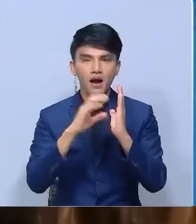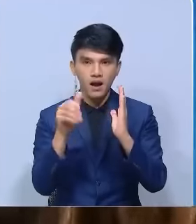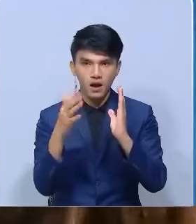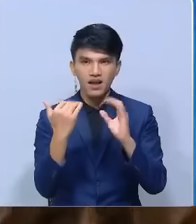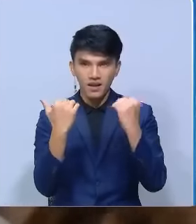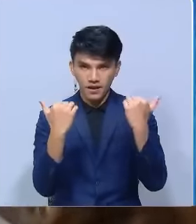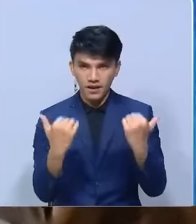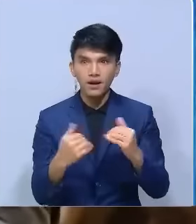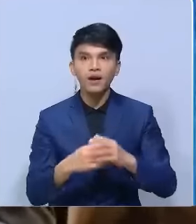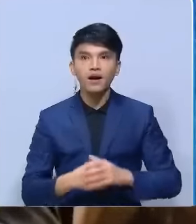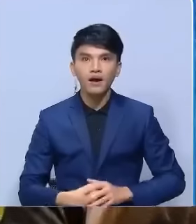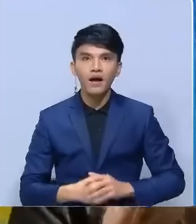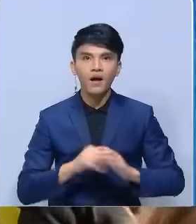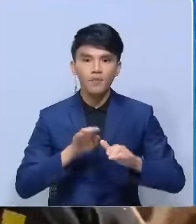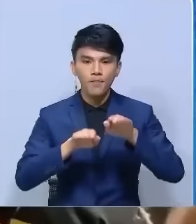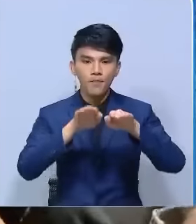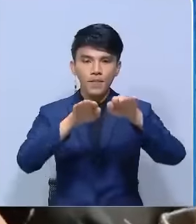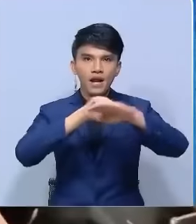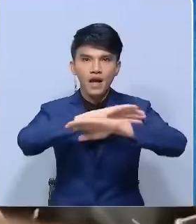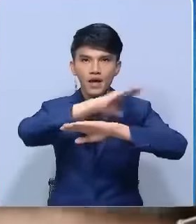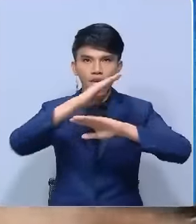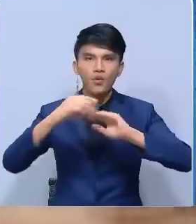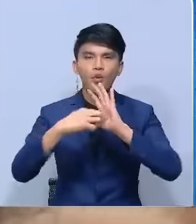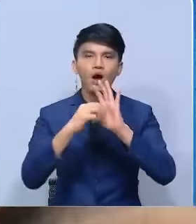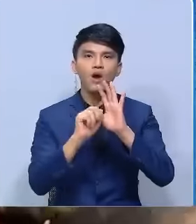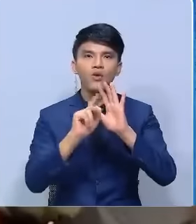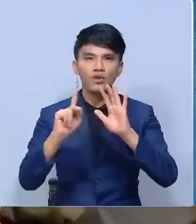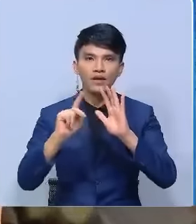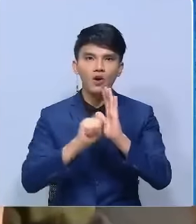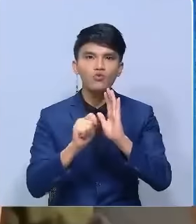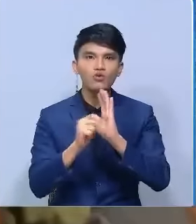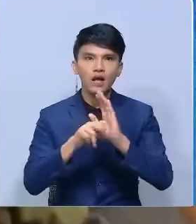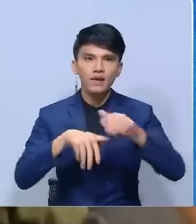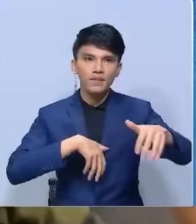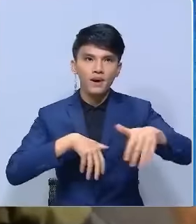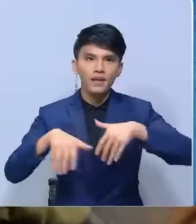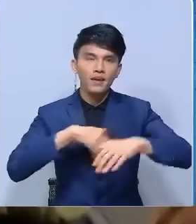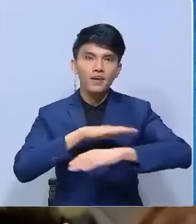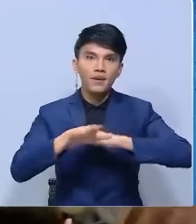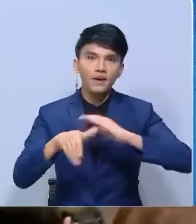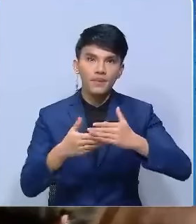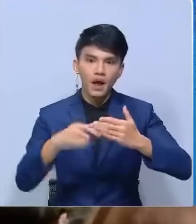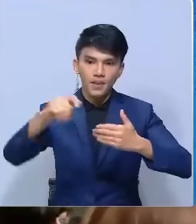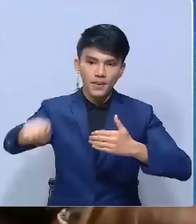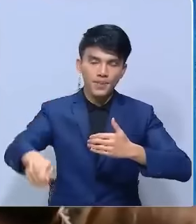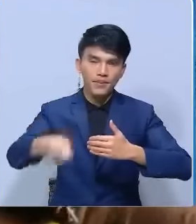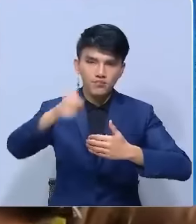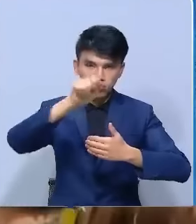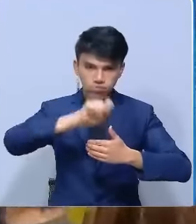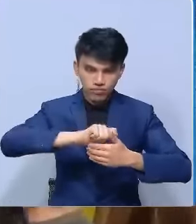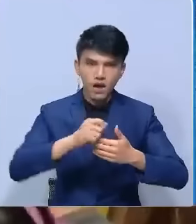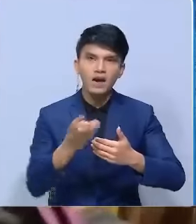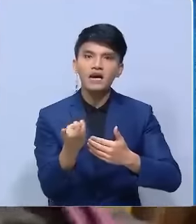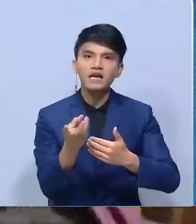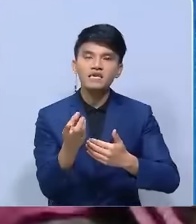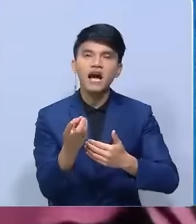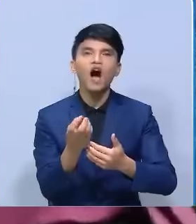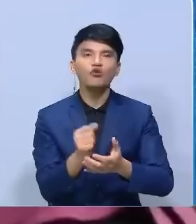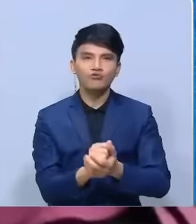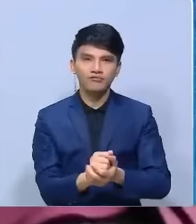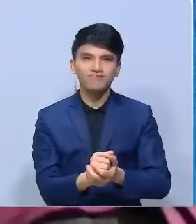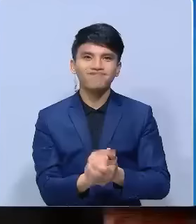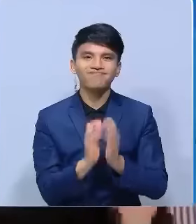ชมที่เชิงบันไดทางขึ้นยอดเขาสแกกรังอำเภอเมืองอุทัยธานีก็มีพุทธศาสนิกชนร่วมตักบาตรข้าวสารอาหารแห้งข้าวต้มลูกโยนแด่พระส